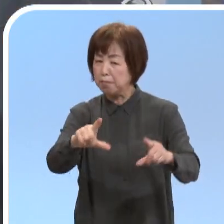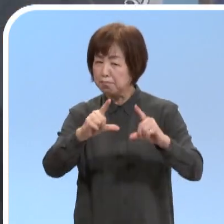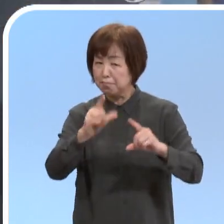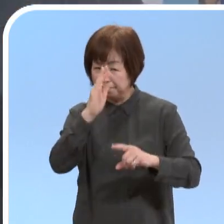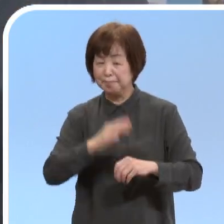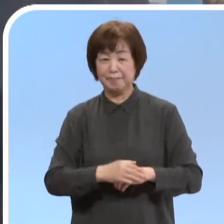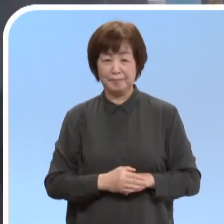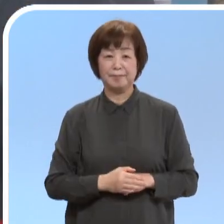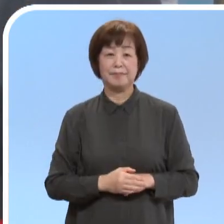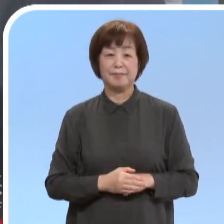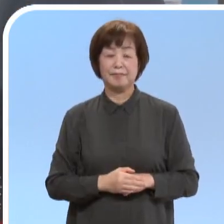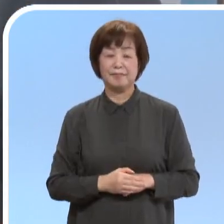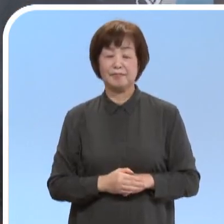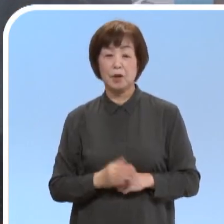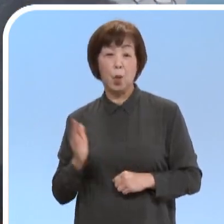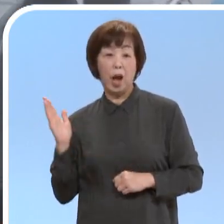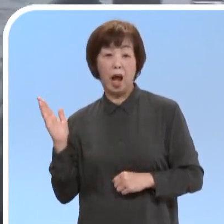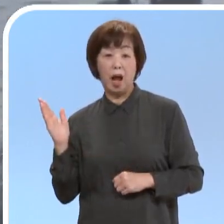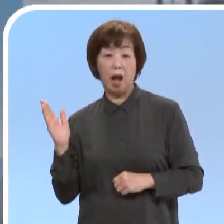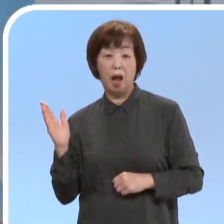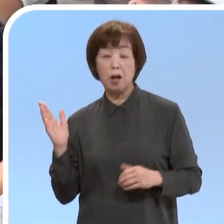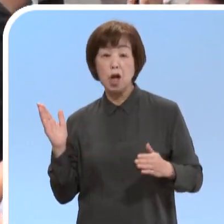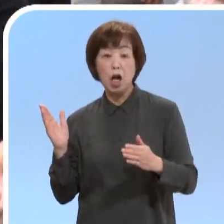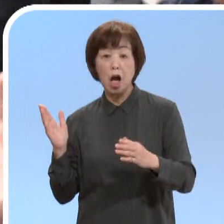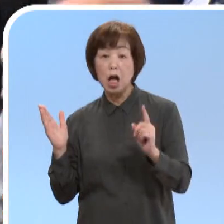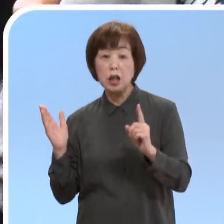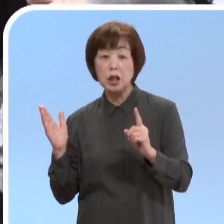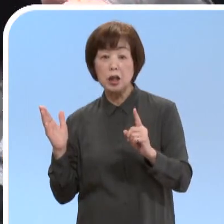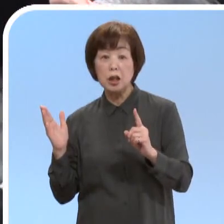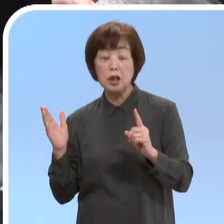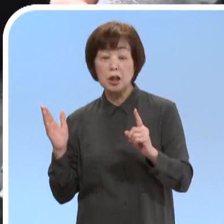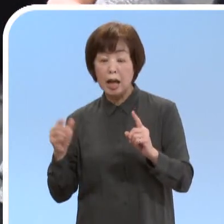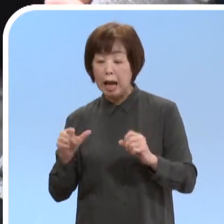ますまずこの魚